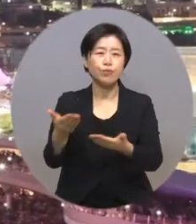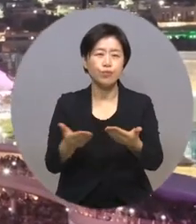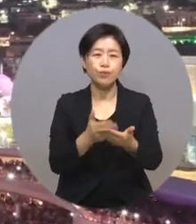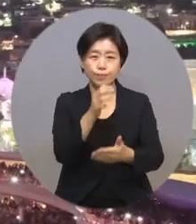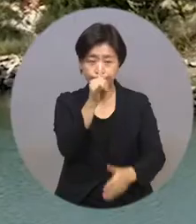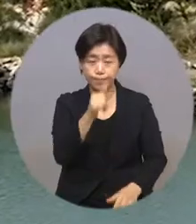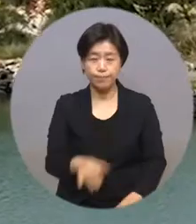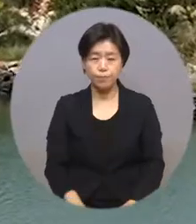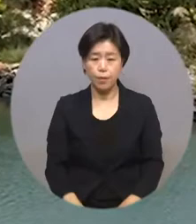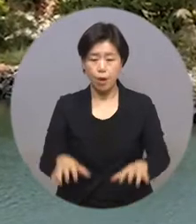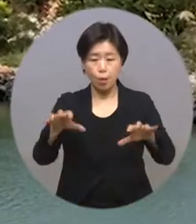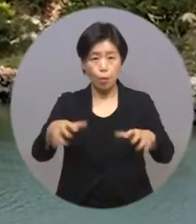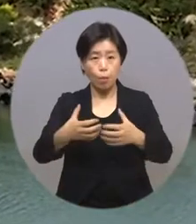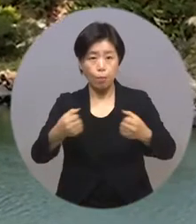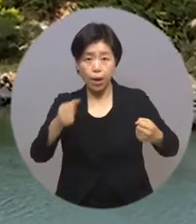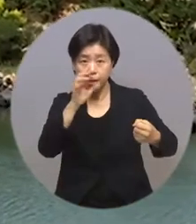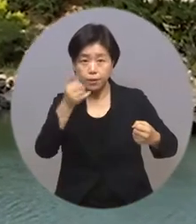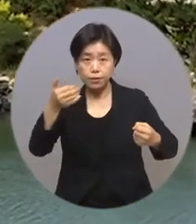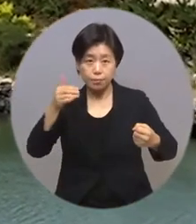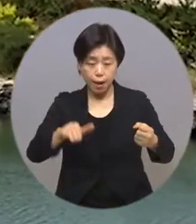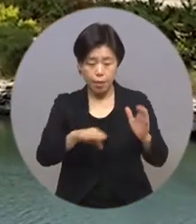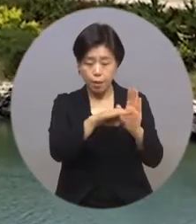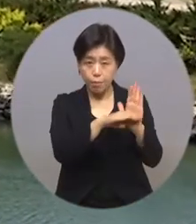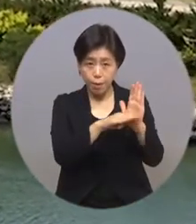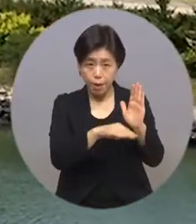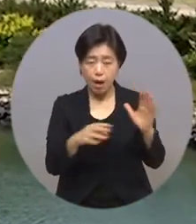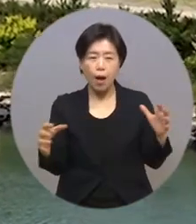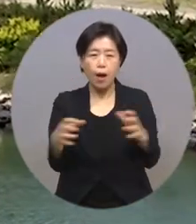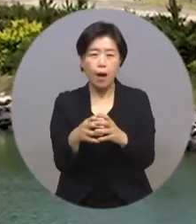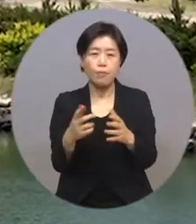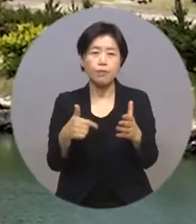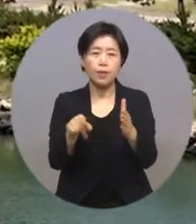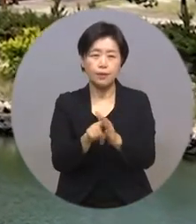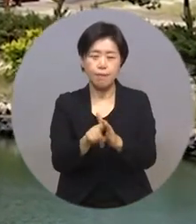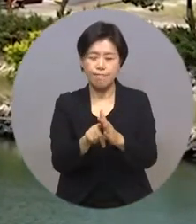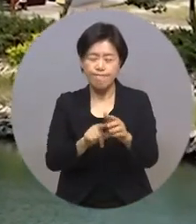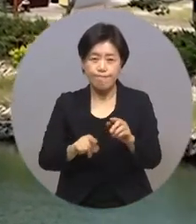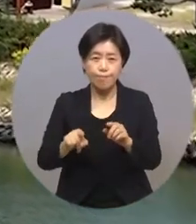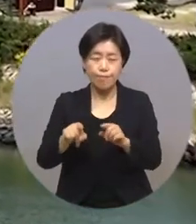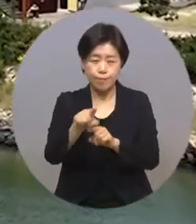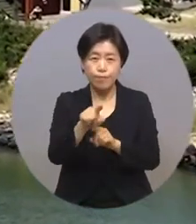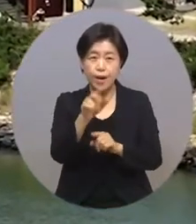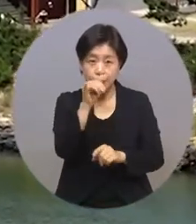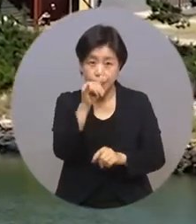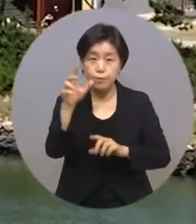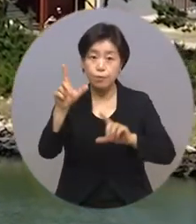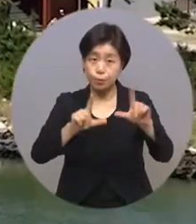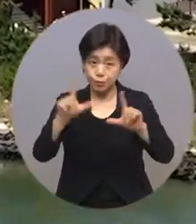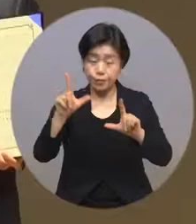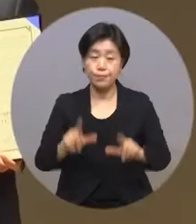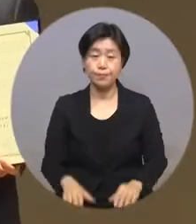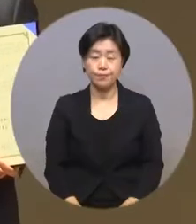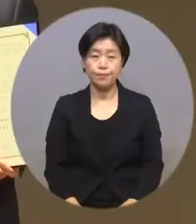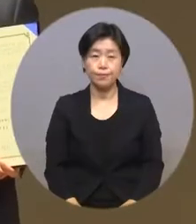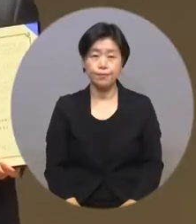지리적 경계를 넘어 남북권 화합에 앞장서게 된 전남도와 부산시의 이번 업무